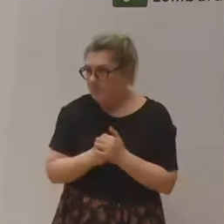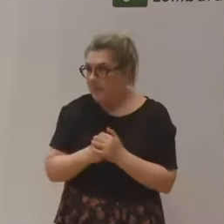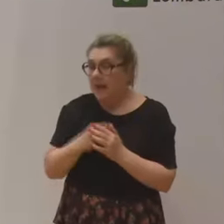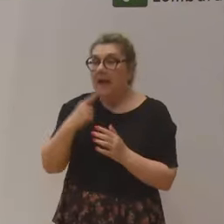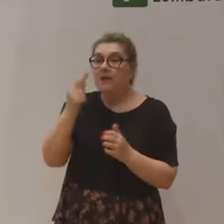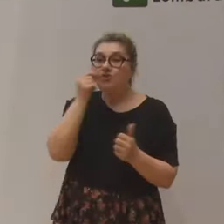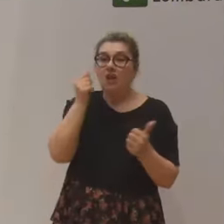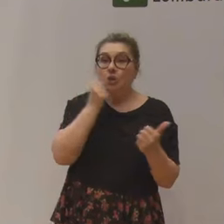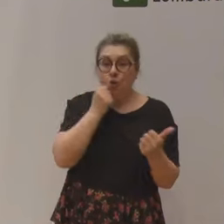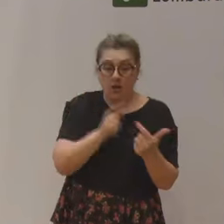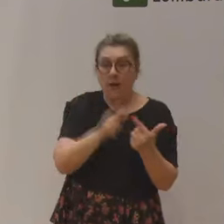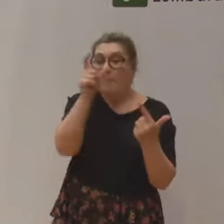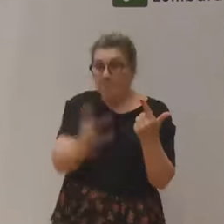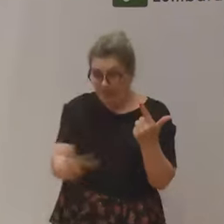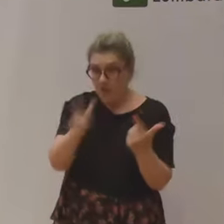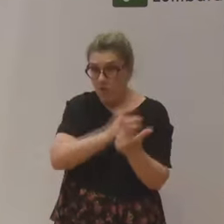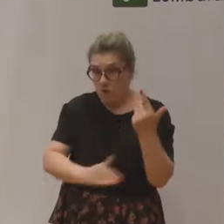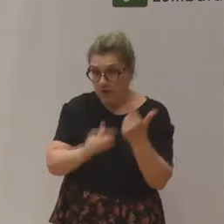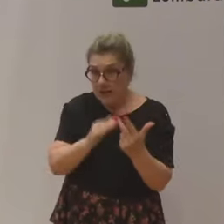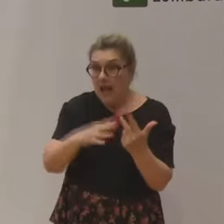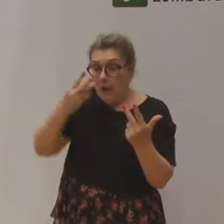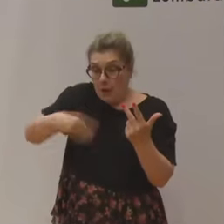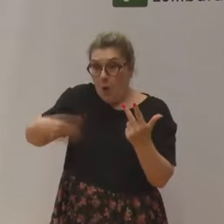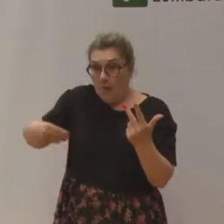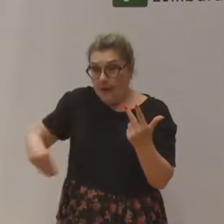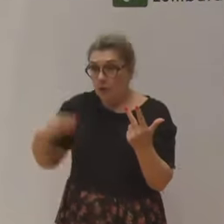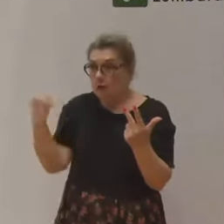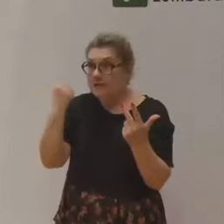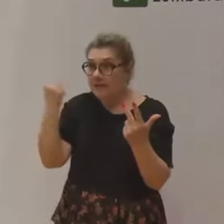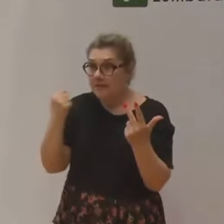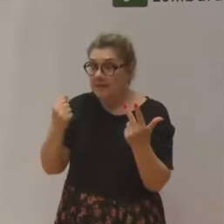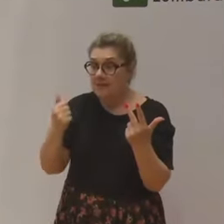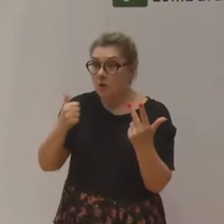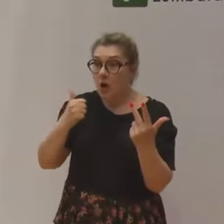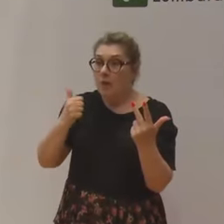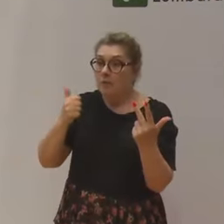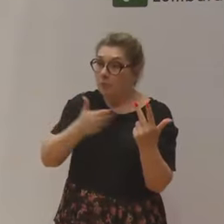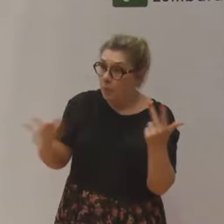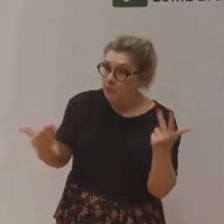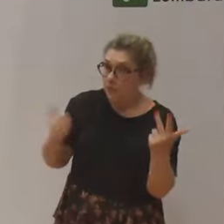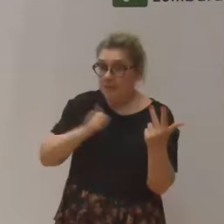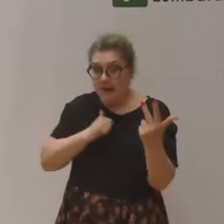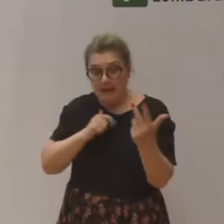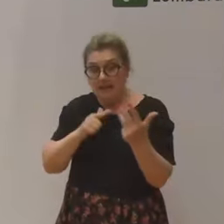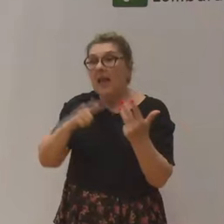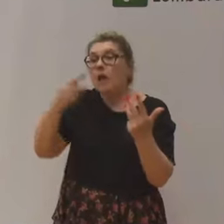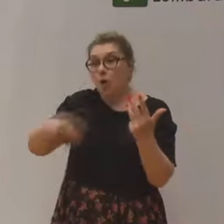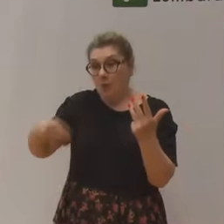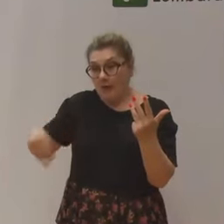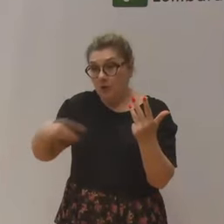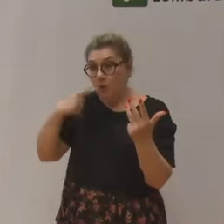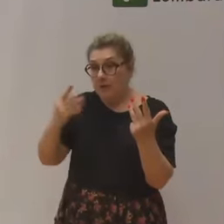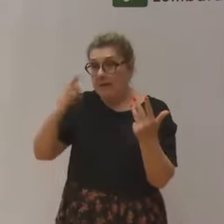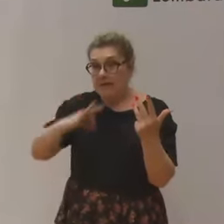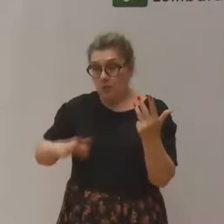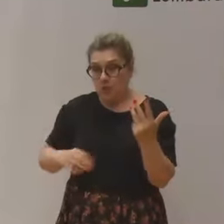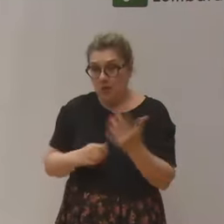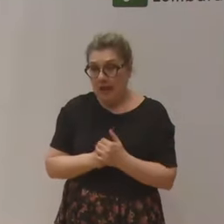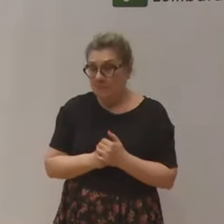loro genitori, gli operatori dei servizi pubblici e del privato sociale, gli operatori delle